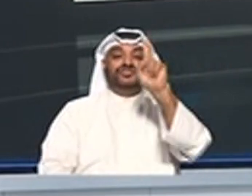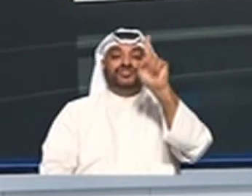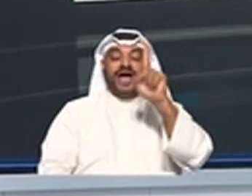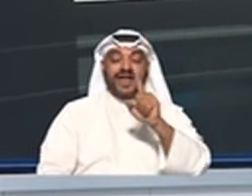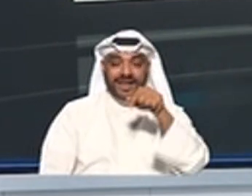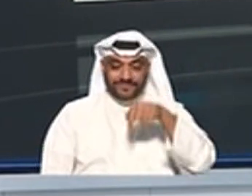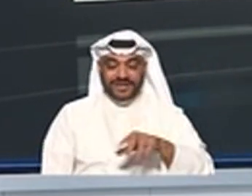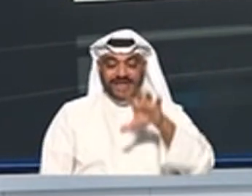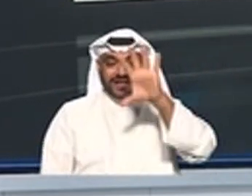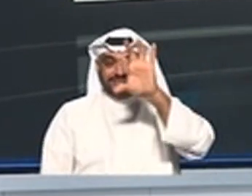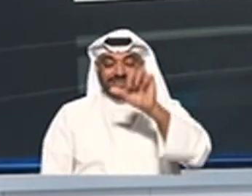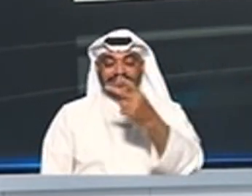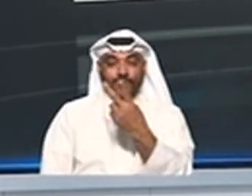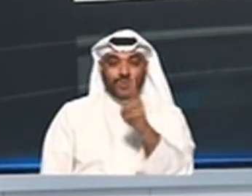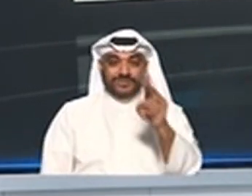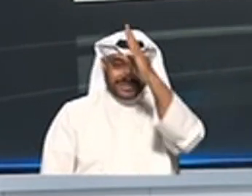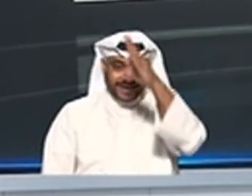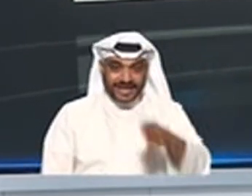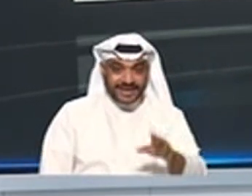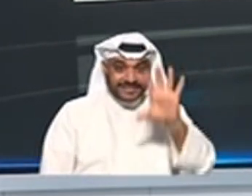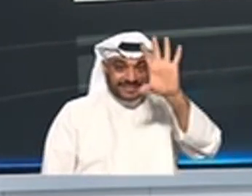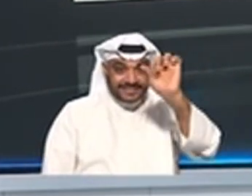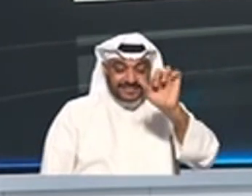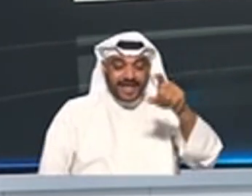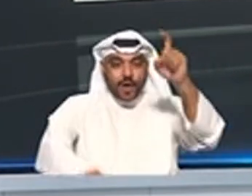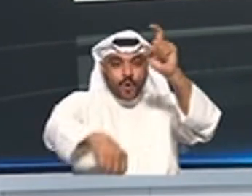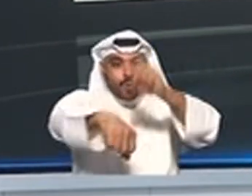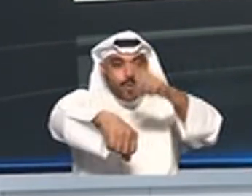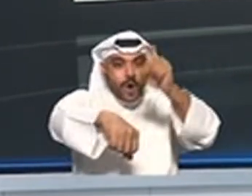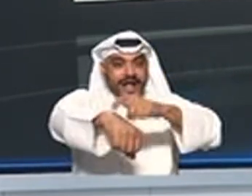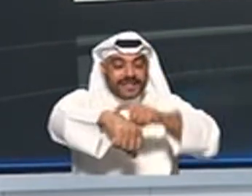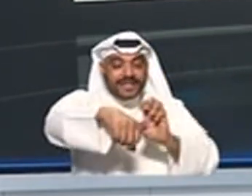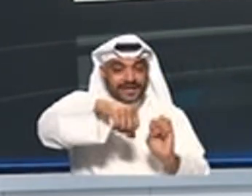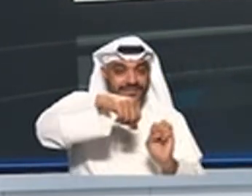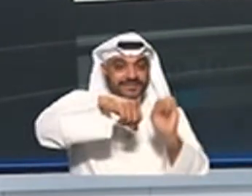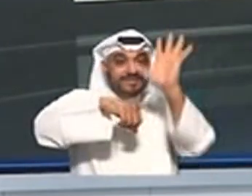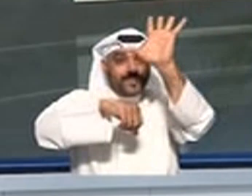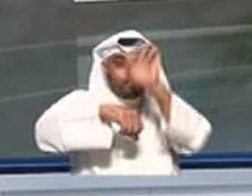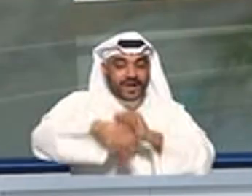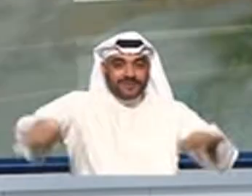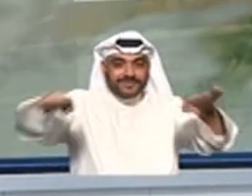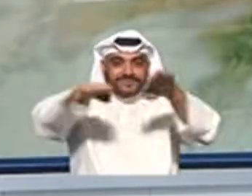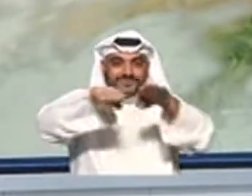وتساوي الليل والنهار وهو أول علامات الاعتدال الحقيقية في الكويت خلال النهار.